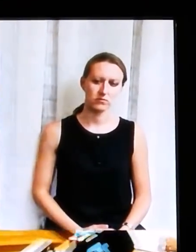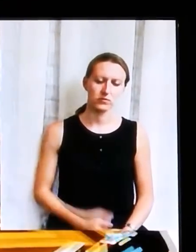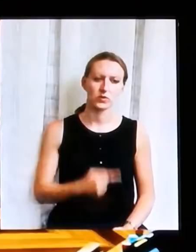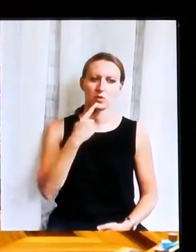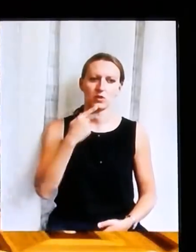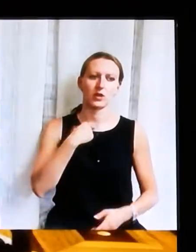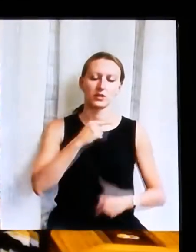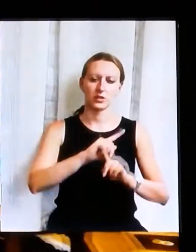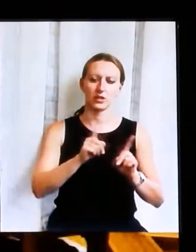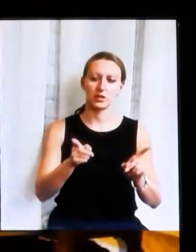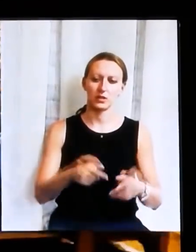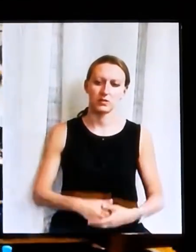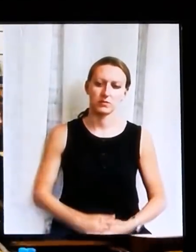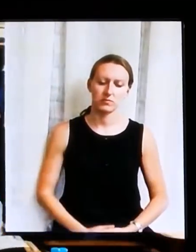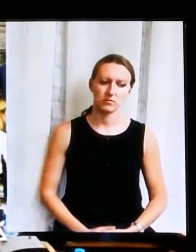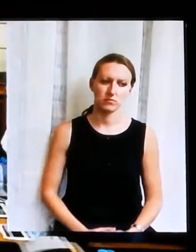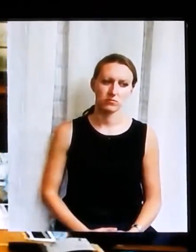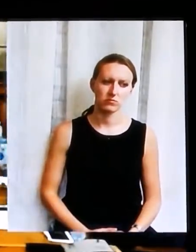Tko je protiv?